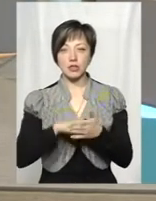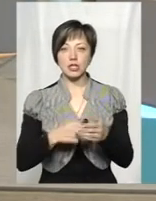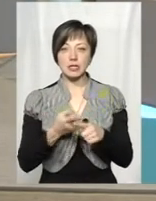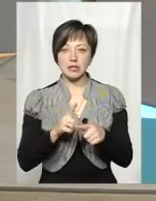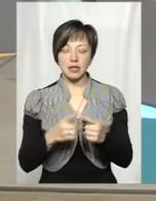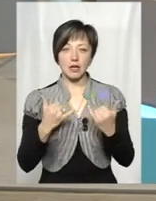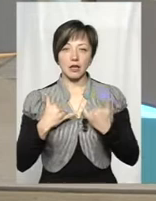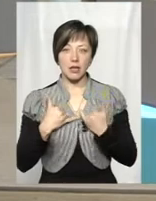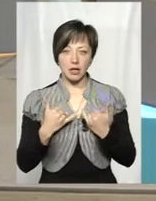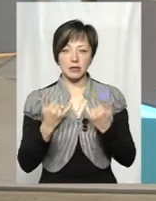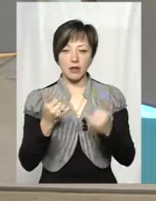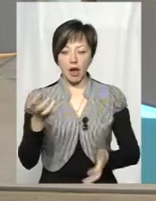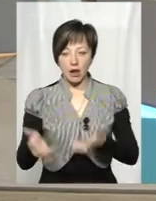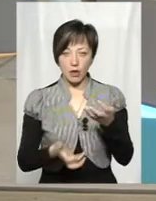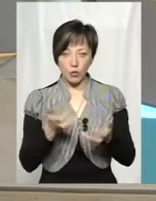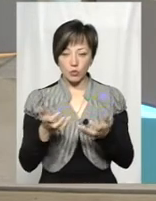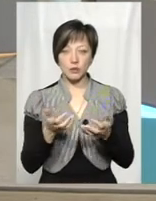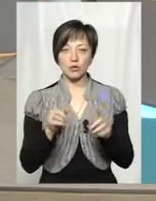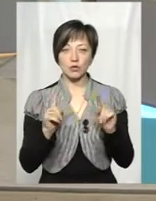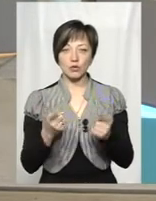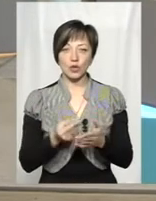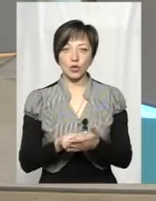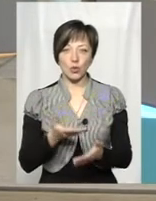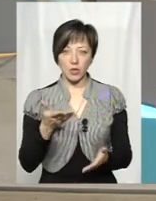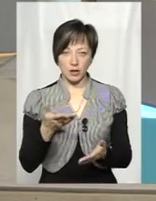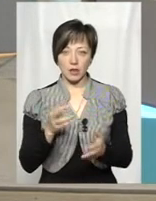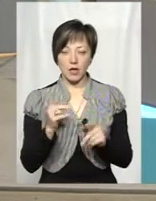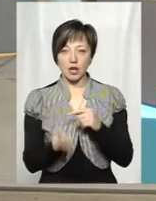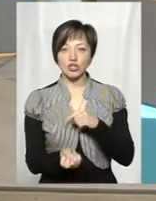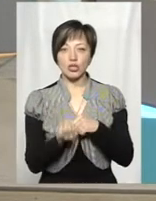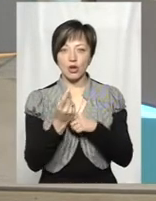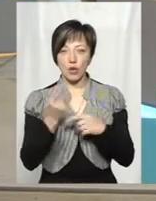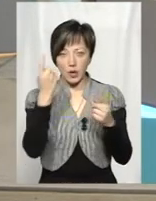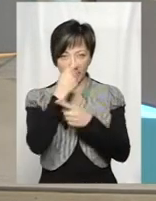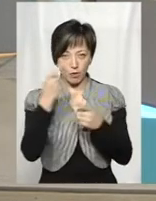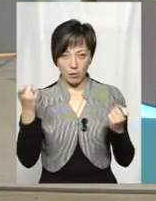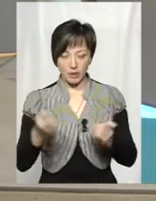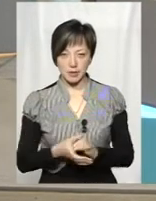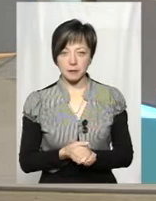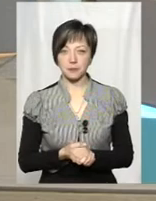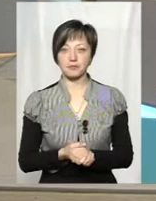для нас, для археологів, дуже дорогі, як джерело інформації.